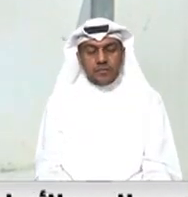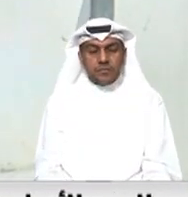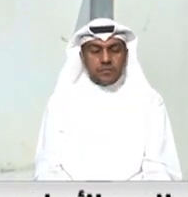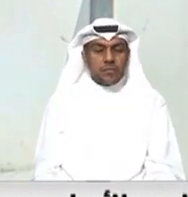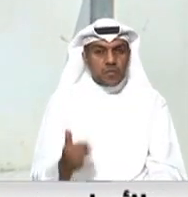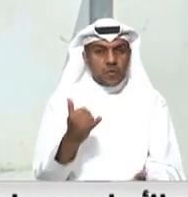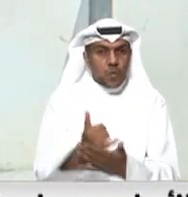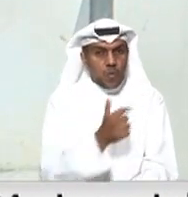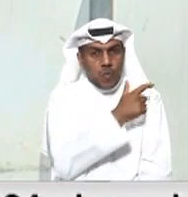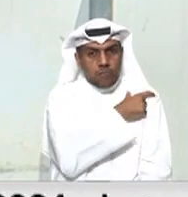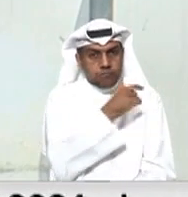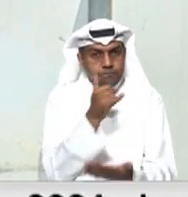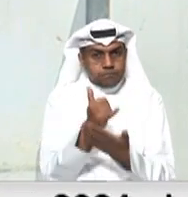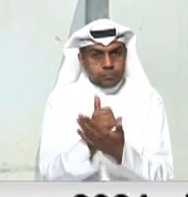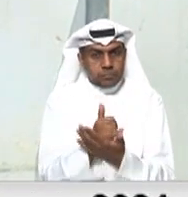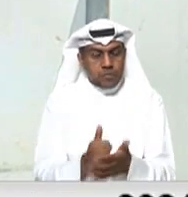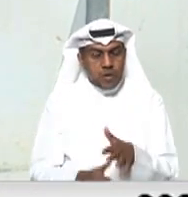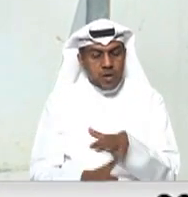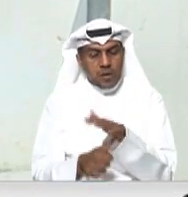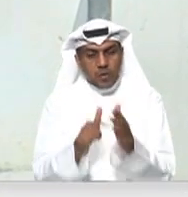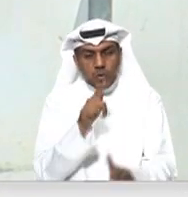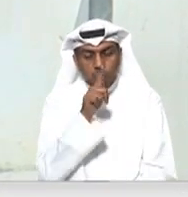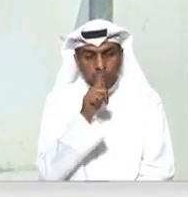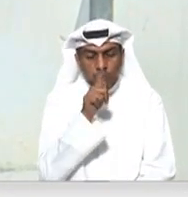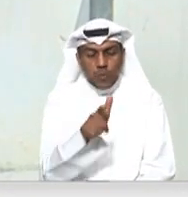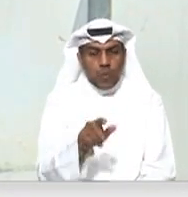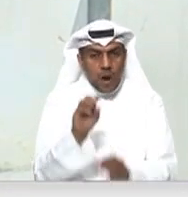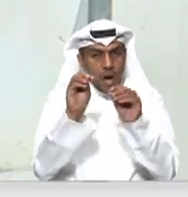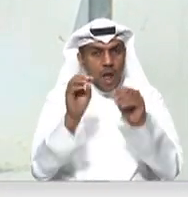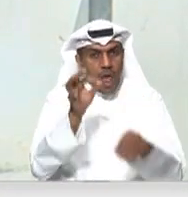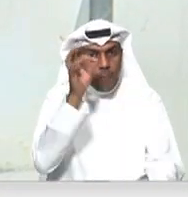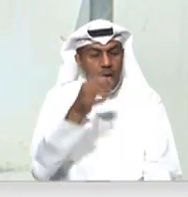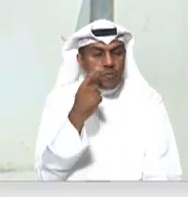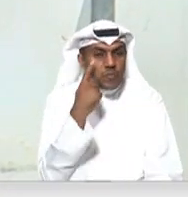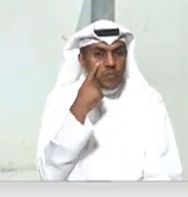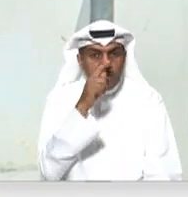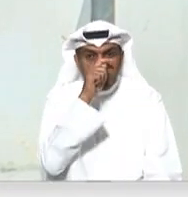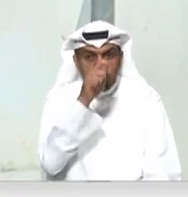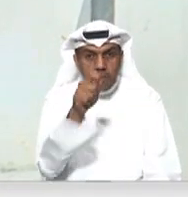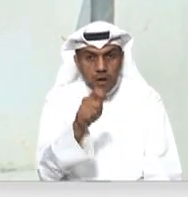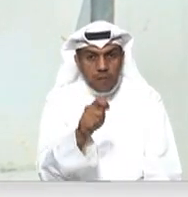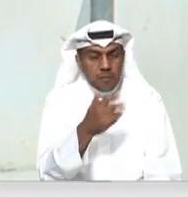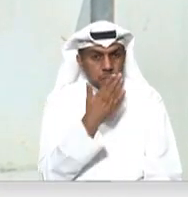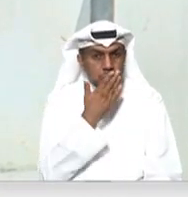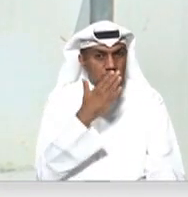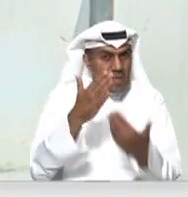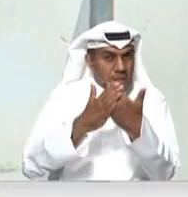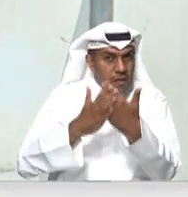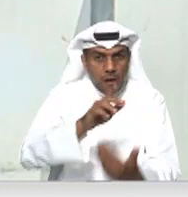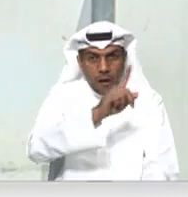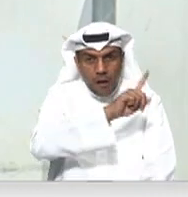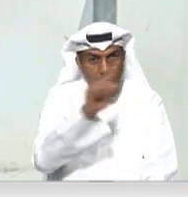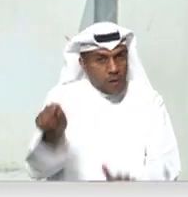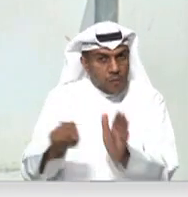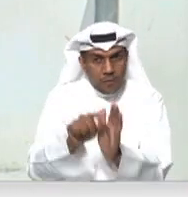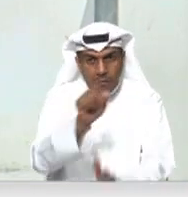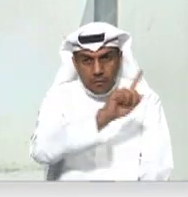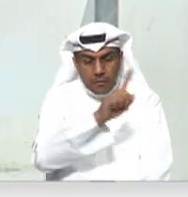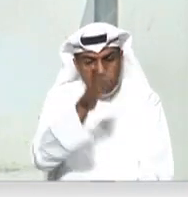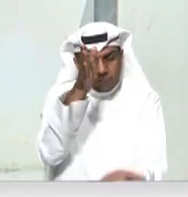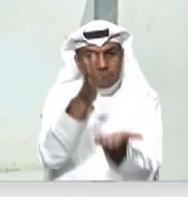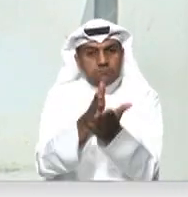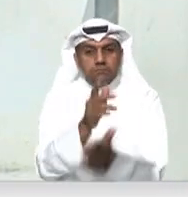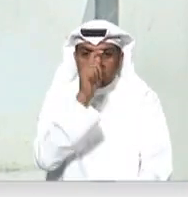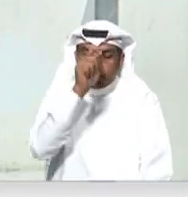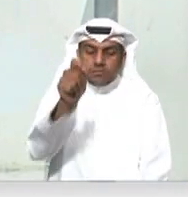خالد رئيس قوه الاطفاء بالانابه ان الامور المخالفات ما فيها اي تهاون خلاص يعني المخالفه احنا نتكلم على مخالفات